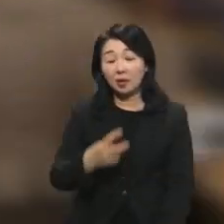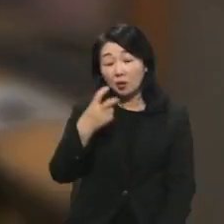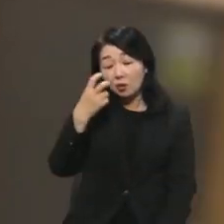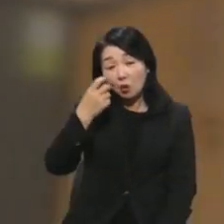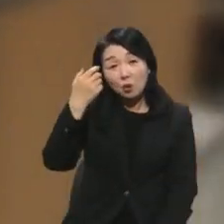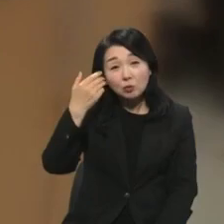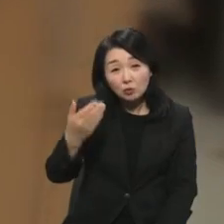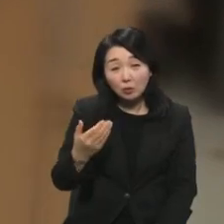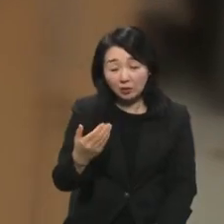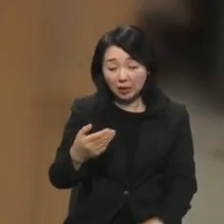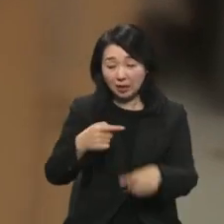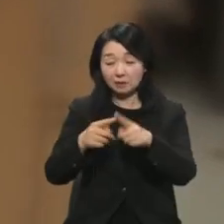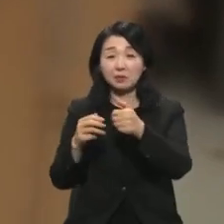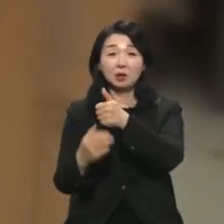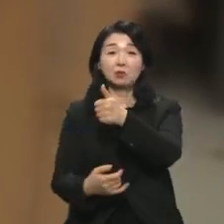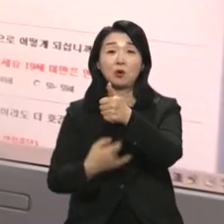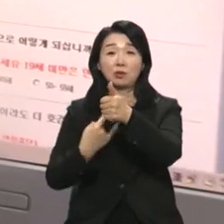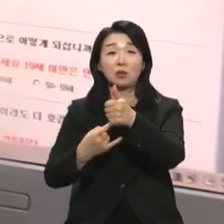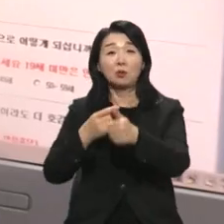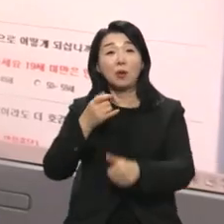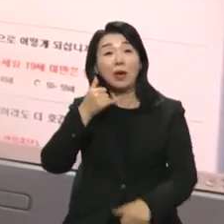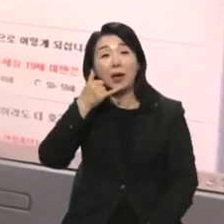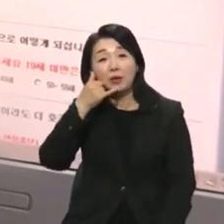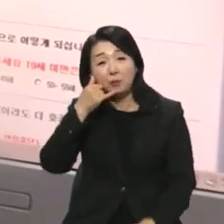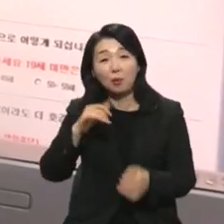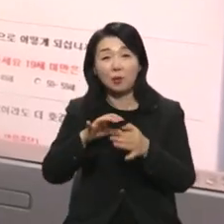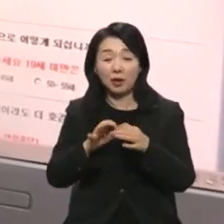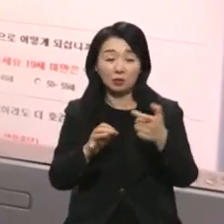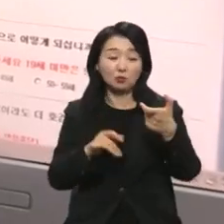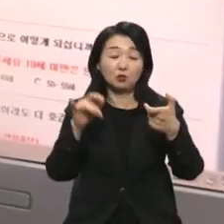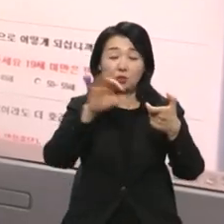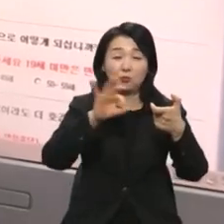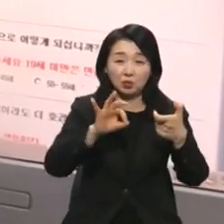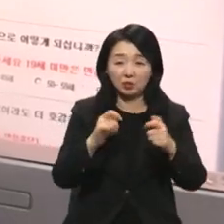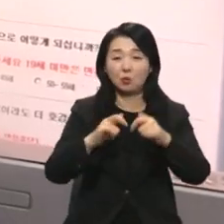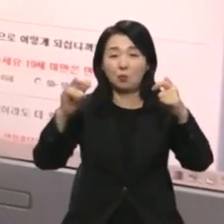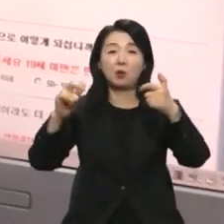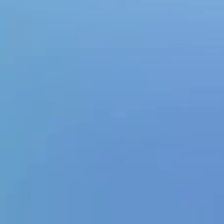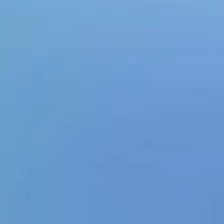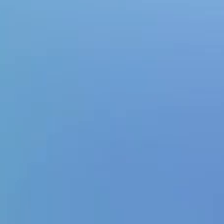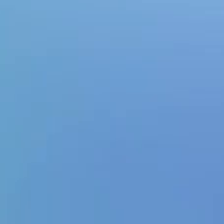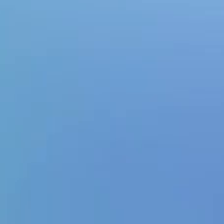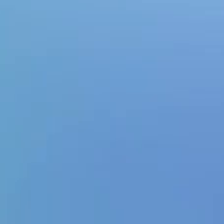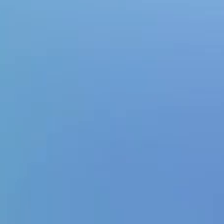권고 무선전화 응답 비율도 기존 60%에서 70%로 높였습니다.